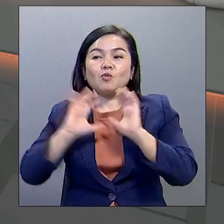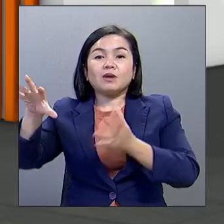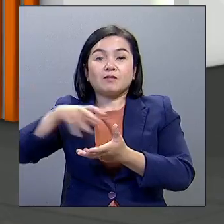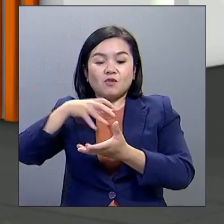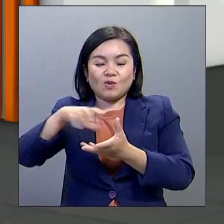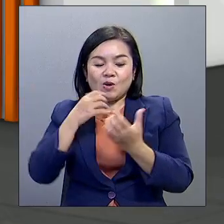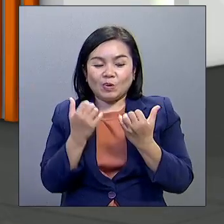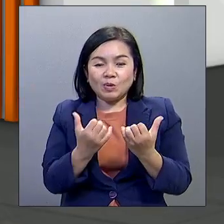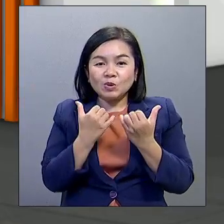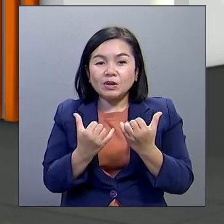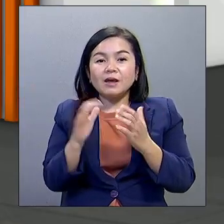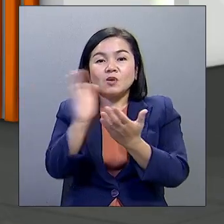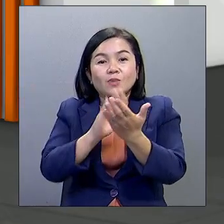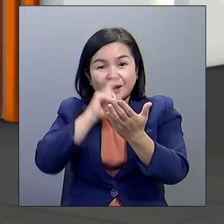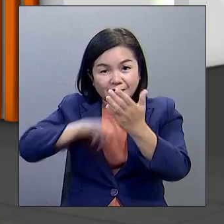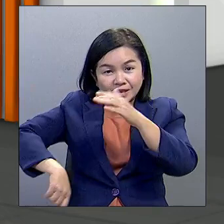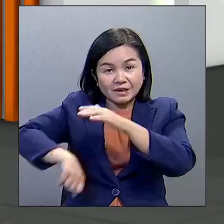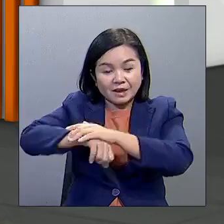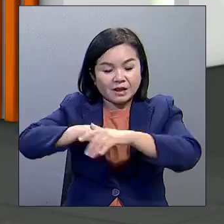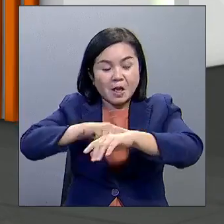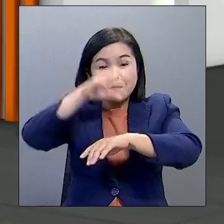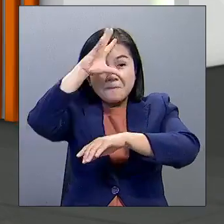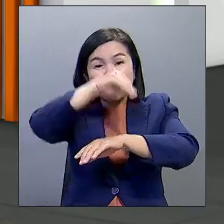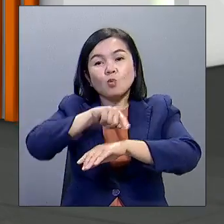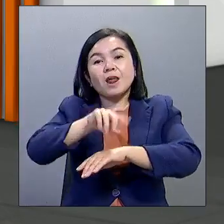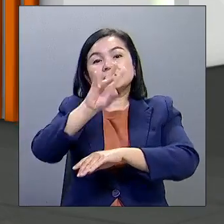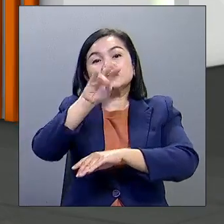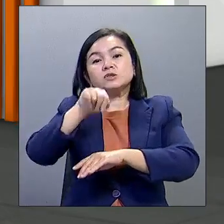งเวลานี้นะคะไทยจะเตะอยู่แล้วในเวลาทุ่มครึ่งนะคะแต่ว่